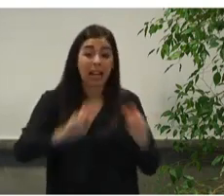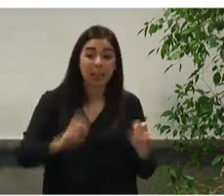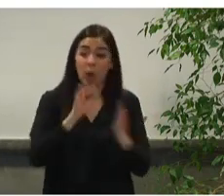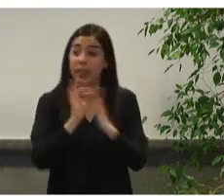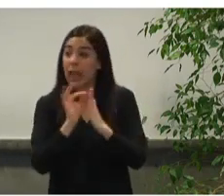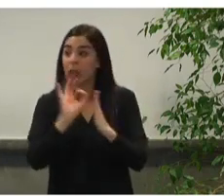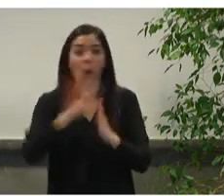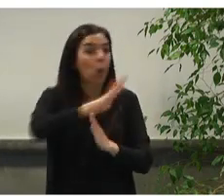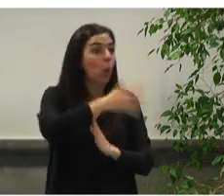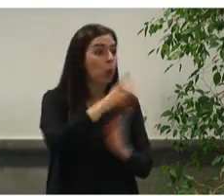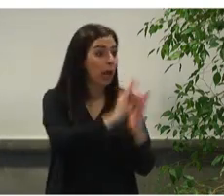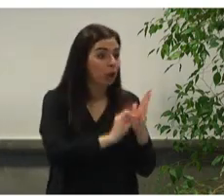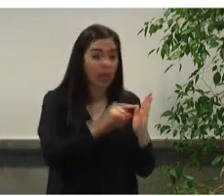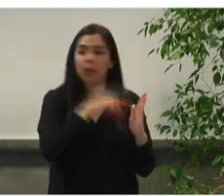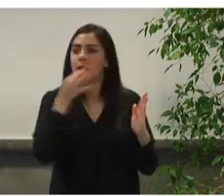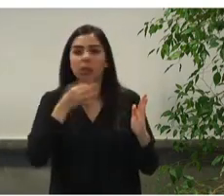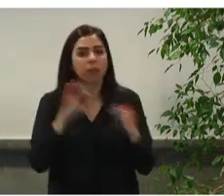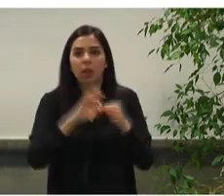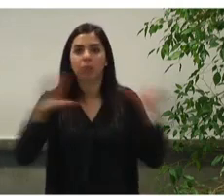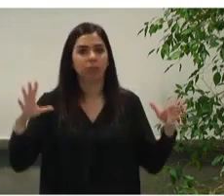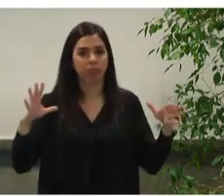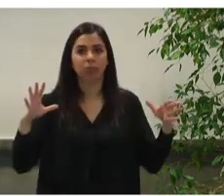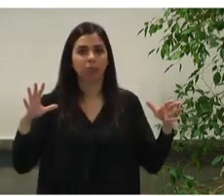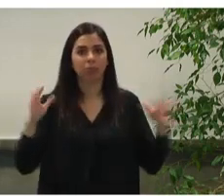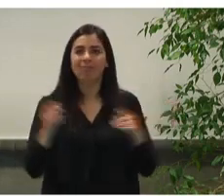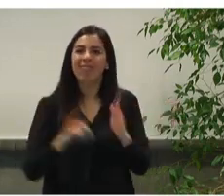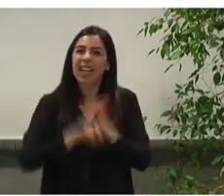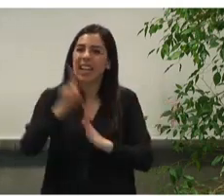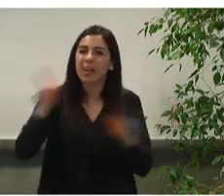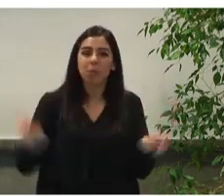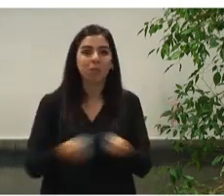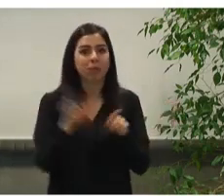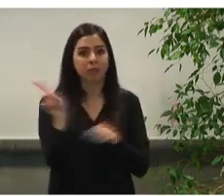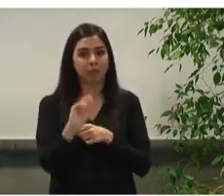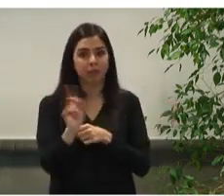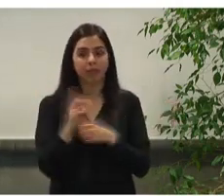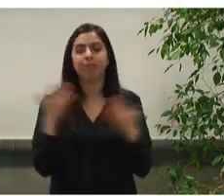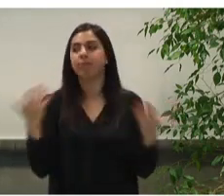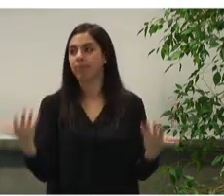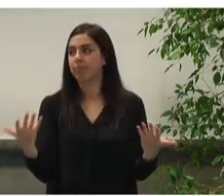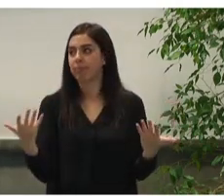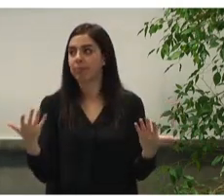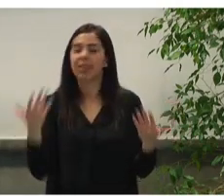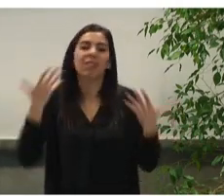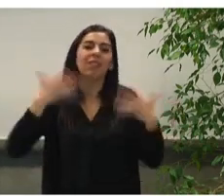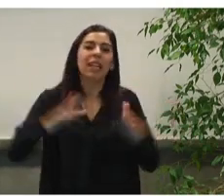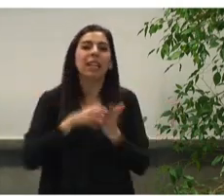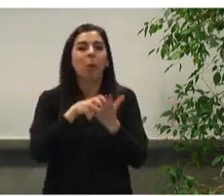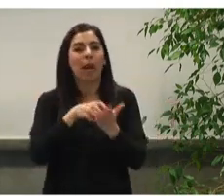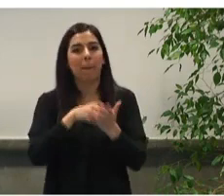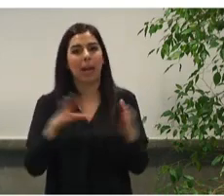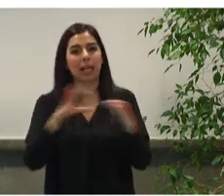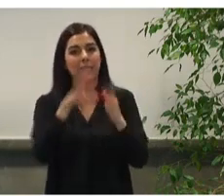l'altro siano due cose che non hanno niente a che fare una con l'altra. Allora, adesso fine delle premesse sui